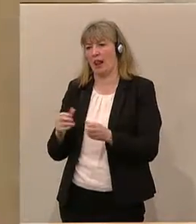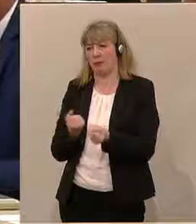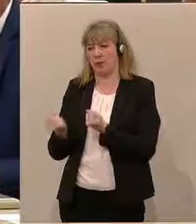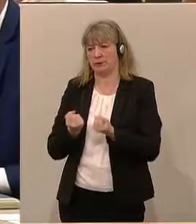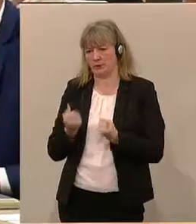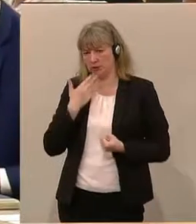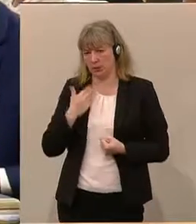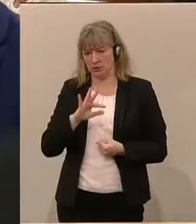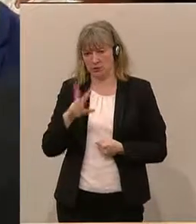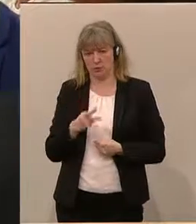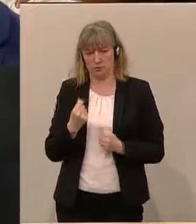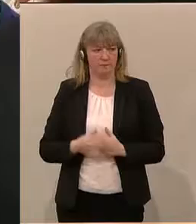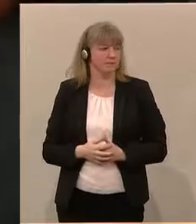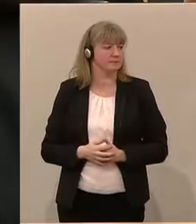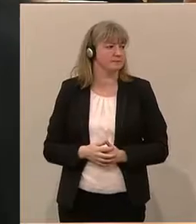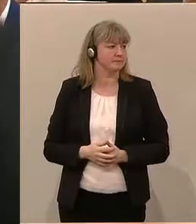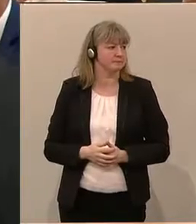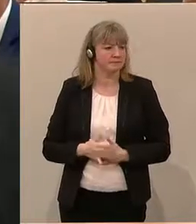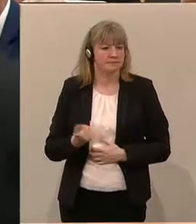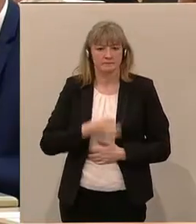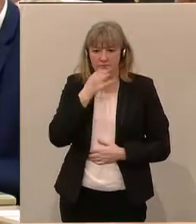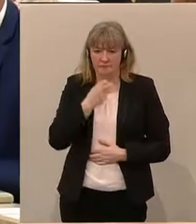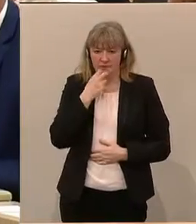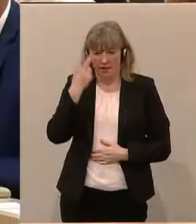Dankeschön. Sagt Cornelia Ecker von der SPÖ.